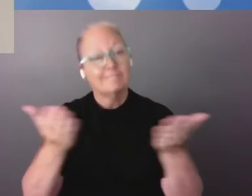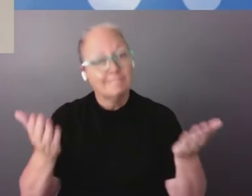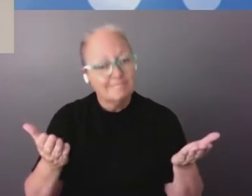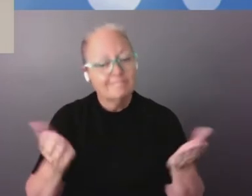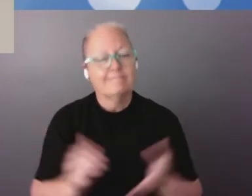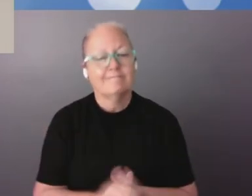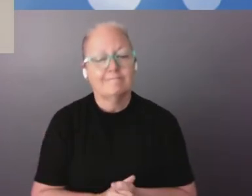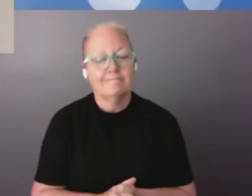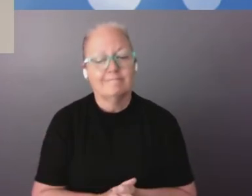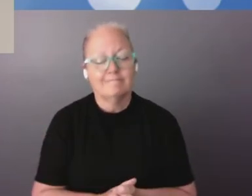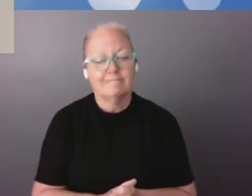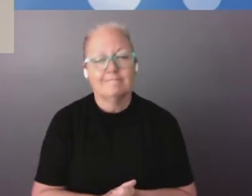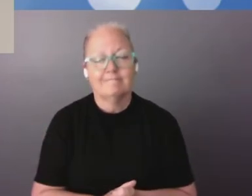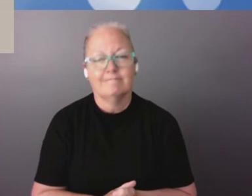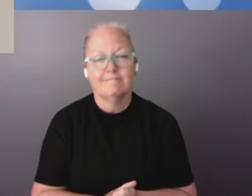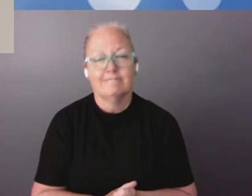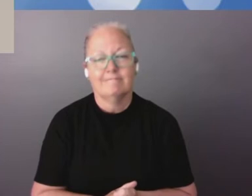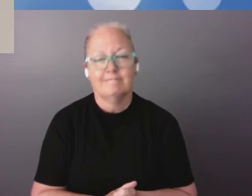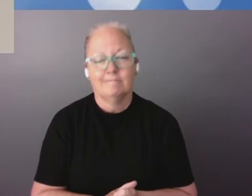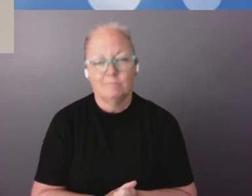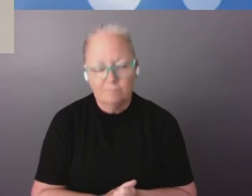سيتقدم عن طريق الفيديو أمامنا.